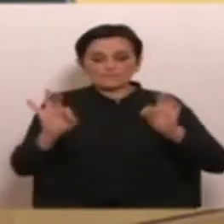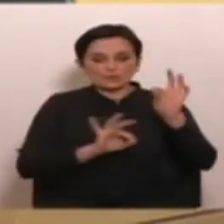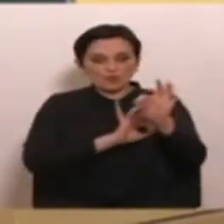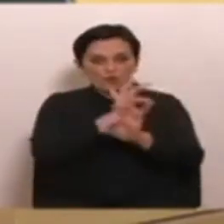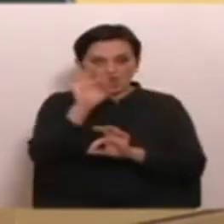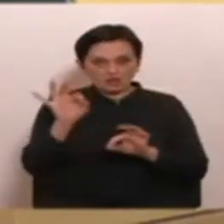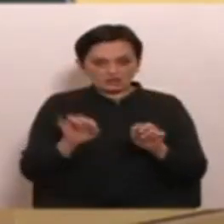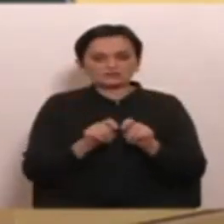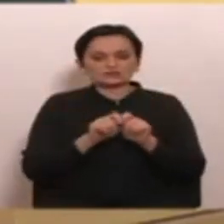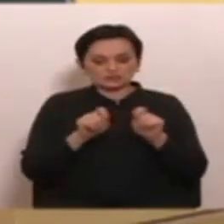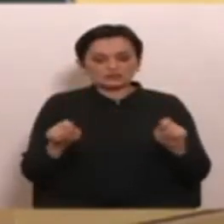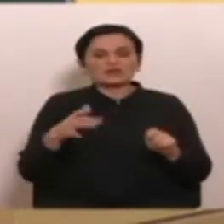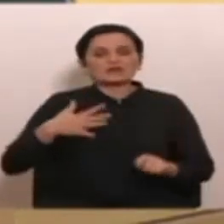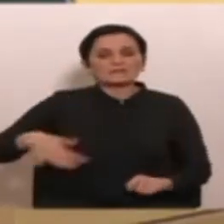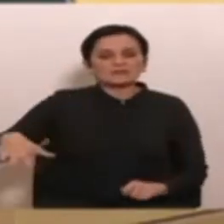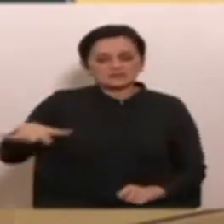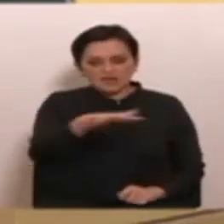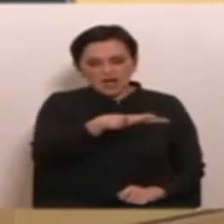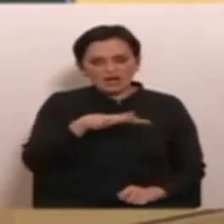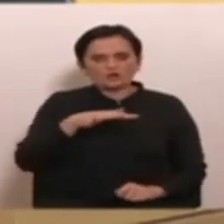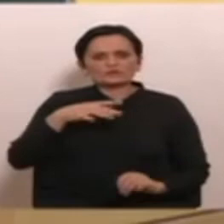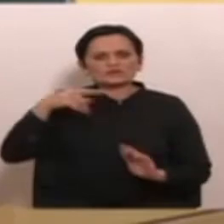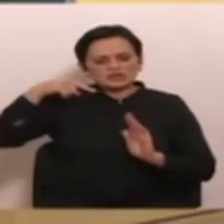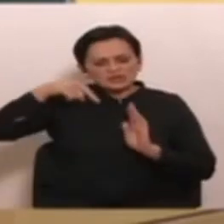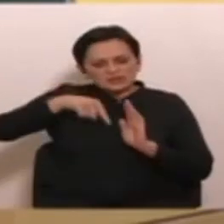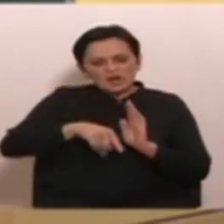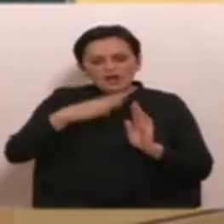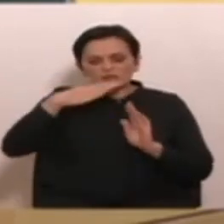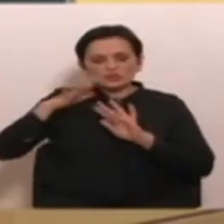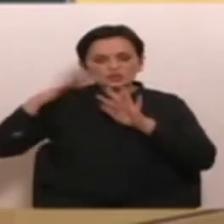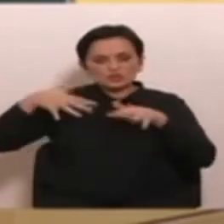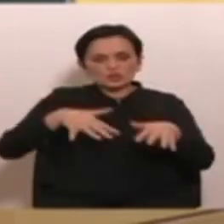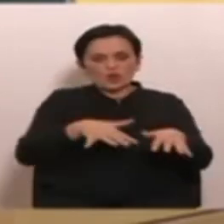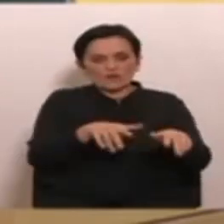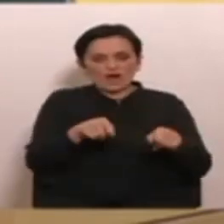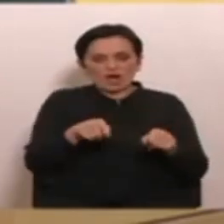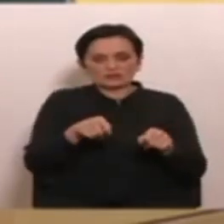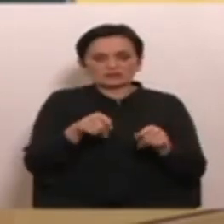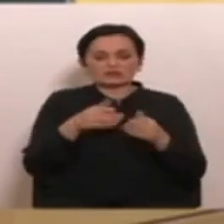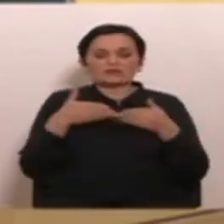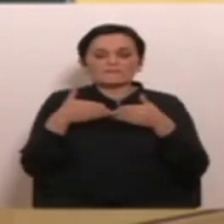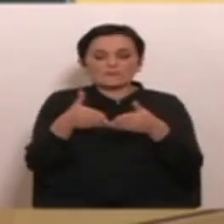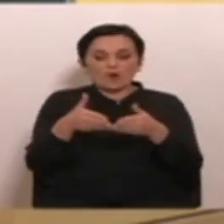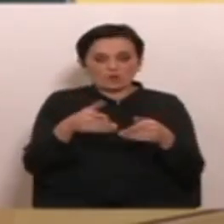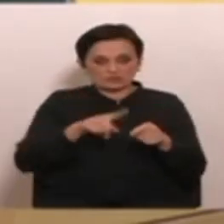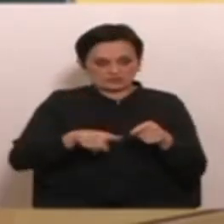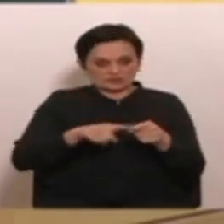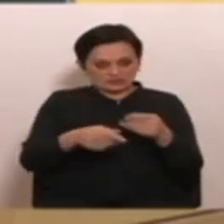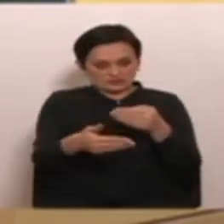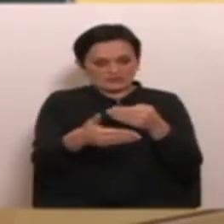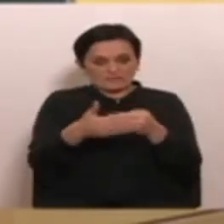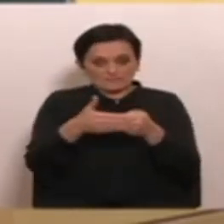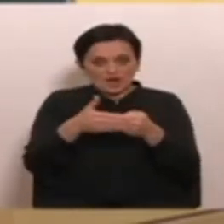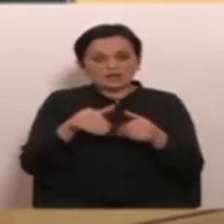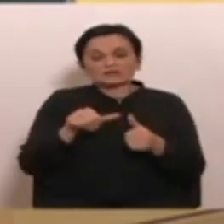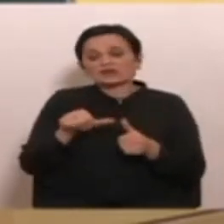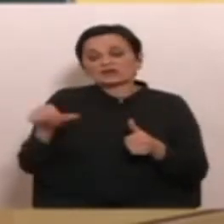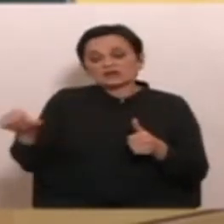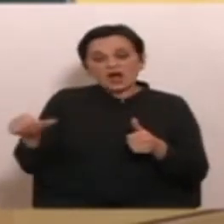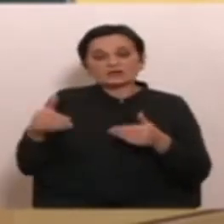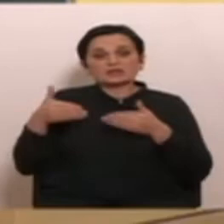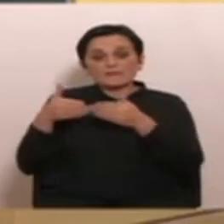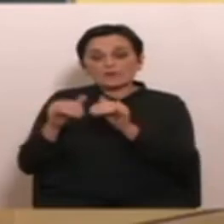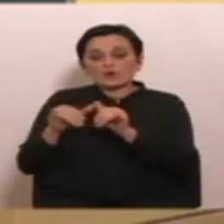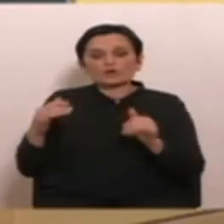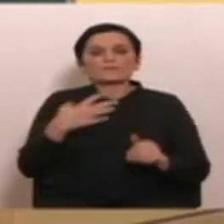და საქართველოს ჰქონდეს ღრმატკლოვანი პორტი უახლოეს წლებში. გარდა პორტების განვითარებისა, მნიშვნელოვანია შავი